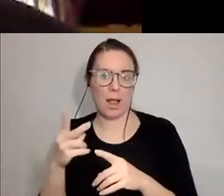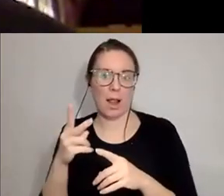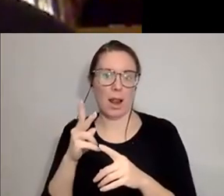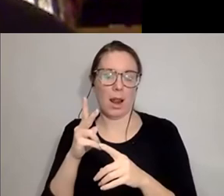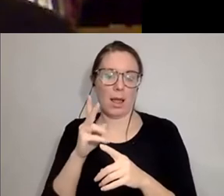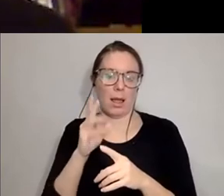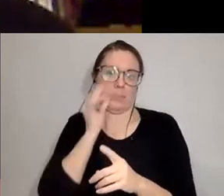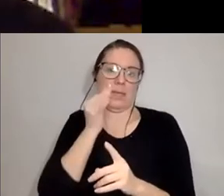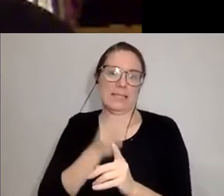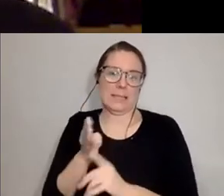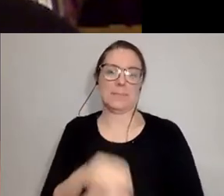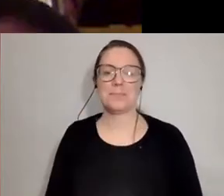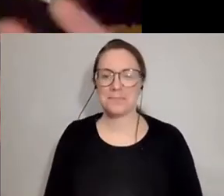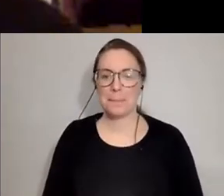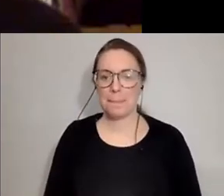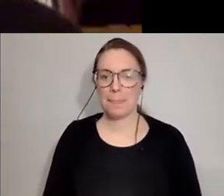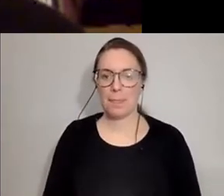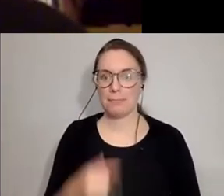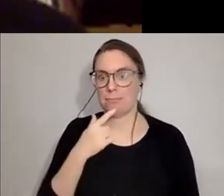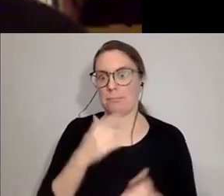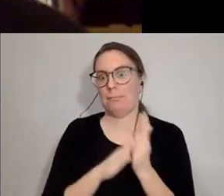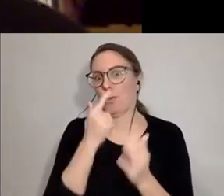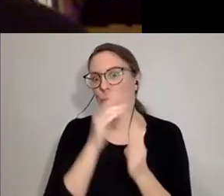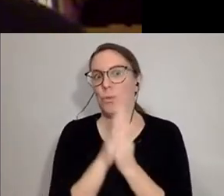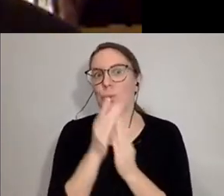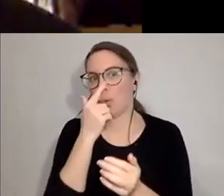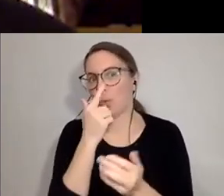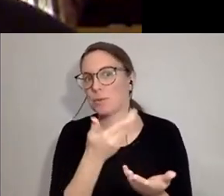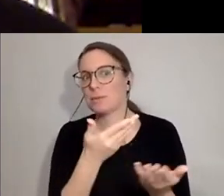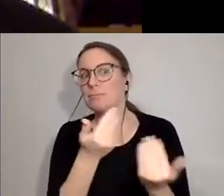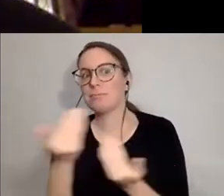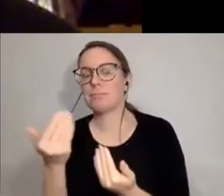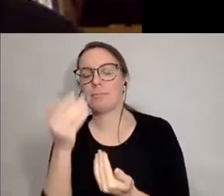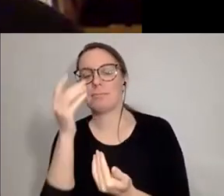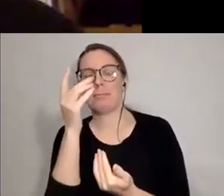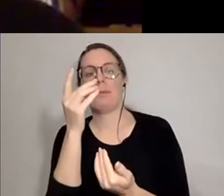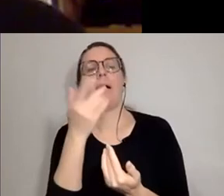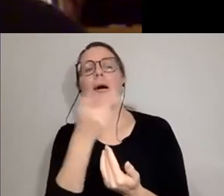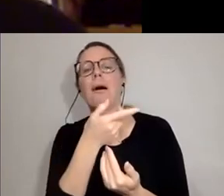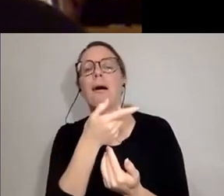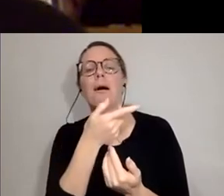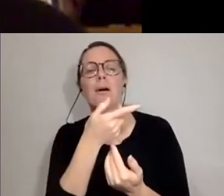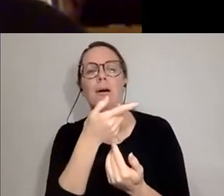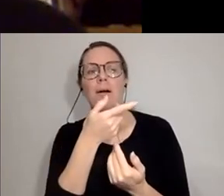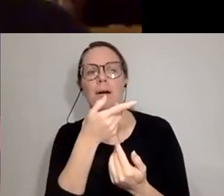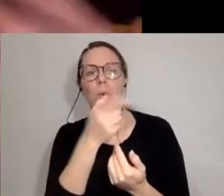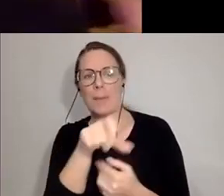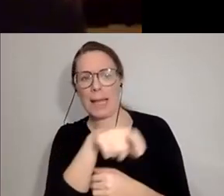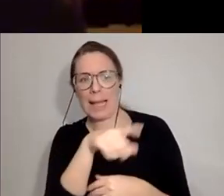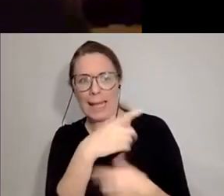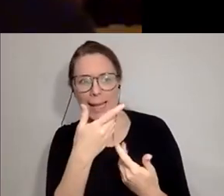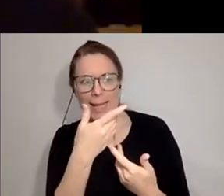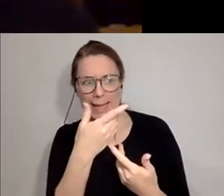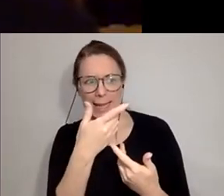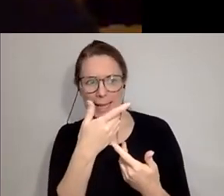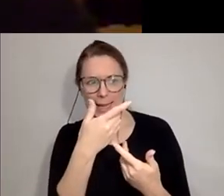serais très intéressée d'avoir des échos des collègues du Québec, de savoir si, voilà, ce type de métier existe, en tout